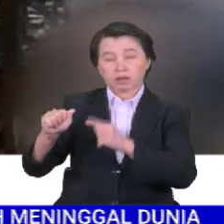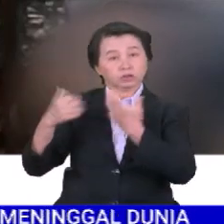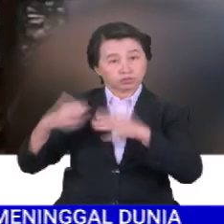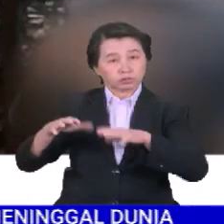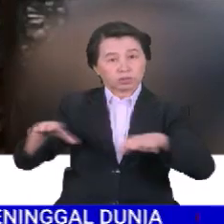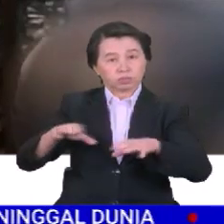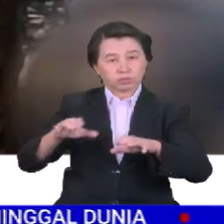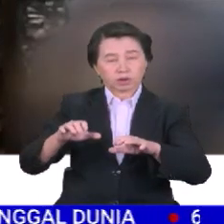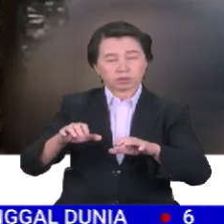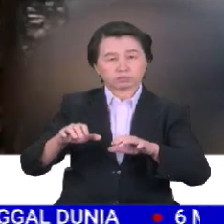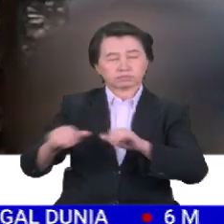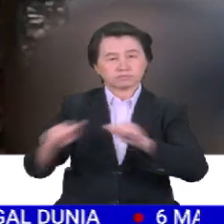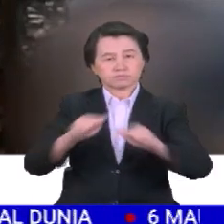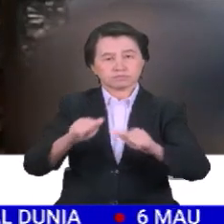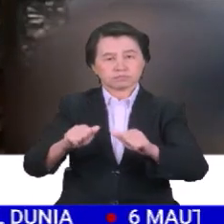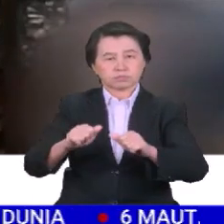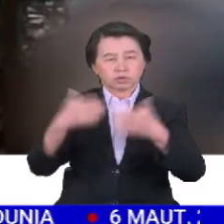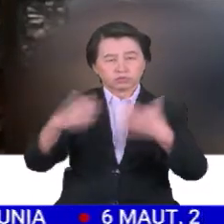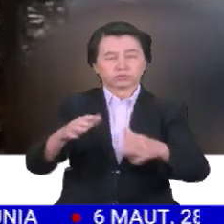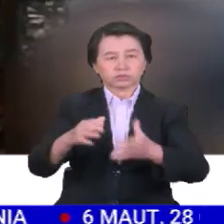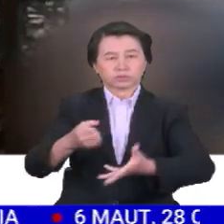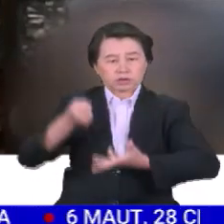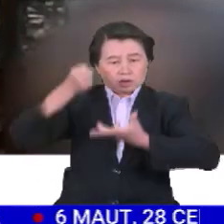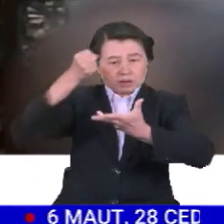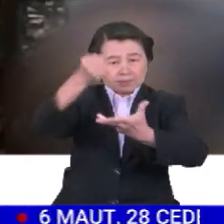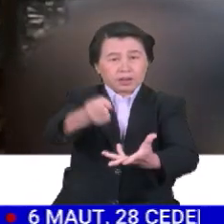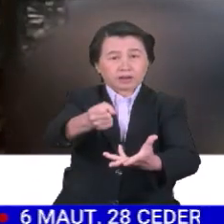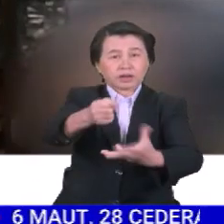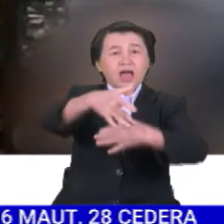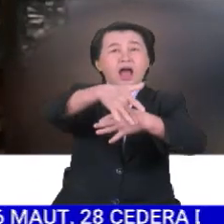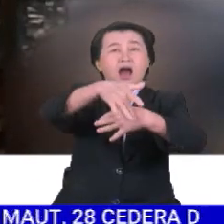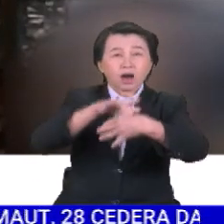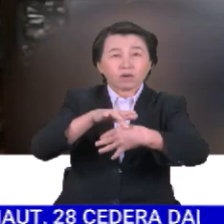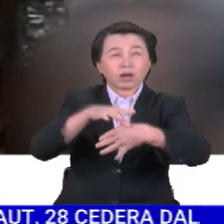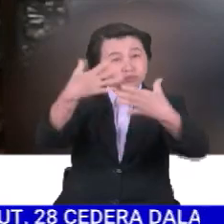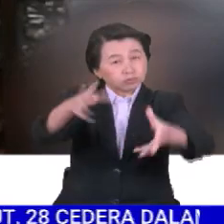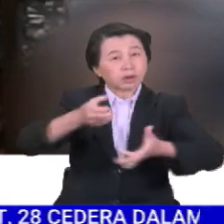langkah-langkah proaktif ya, iaitu menyalurkan bantuan lebih awal daripada